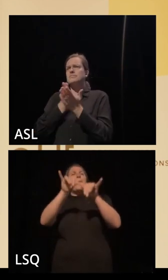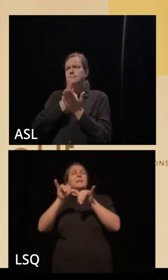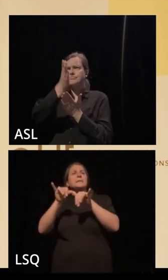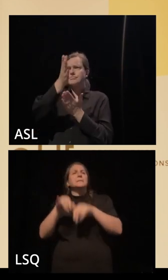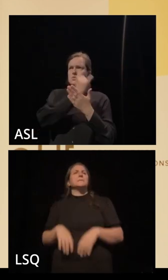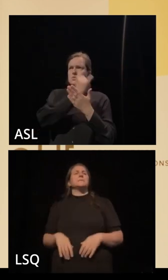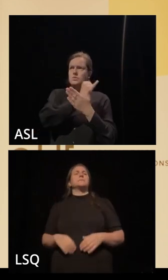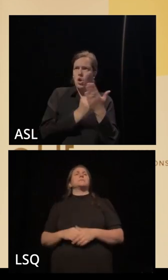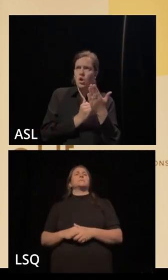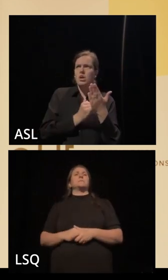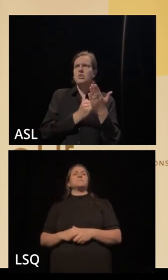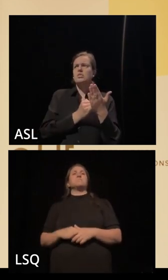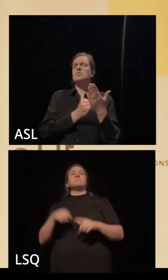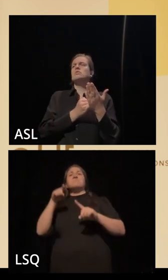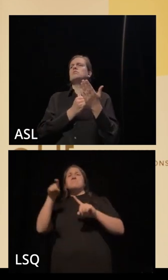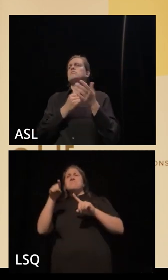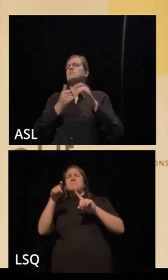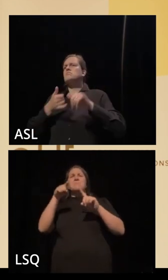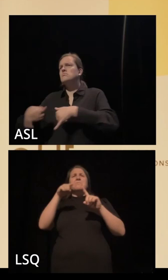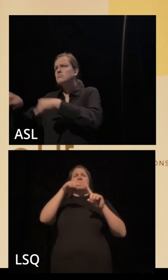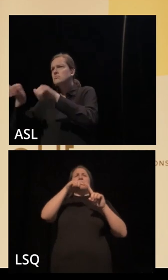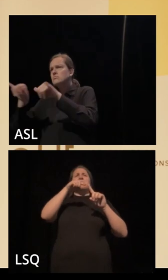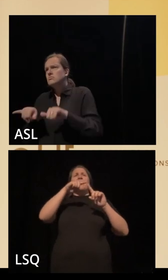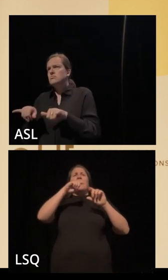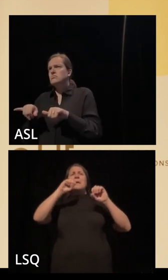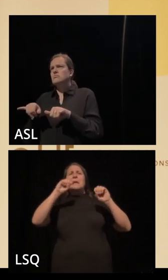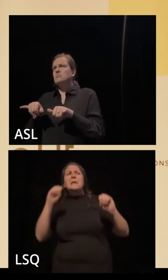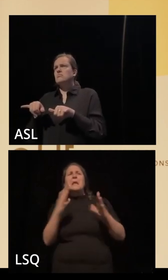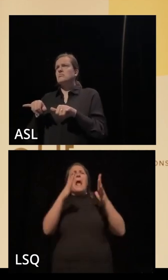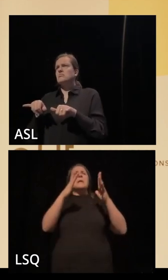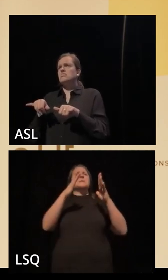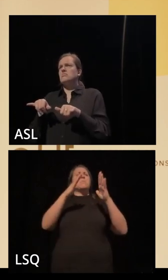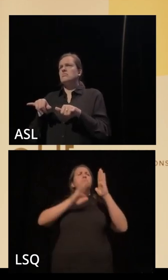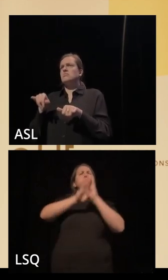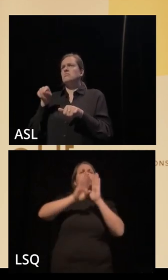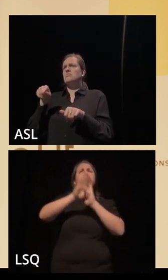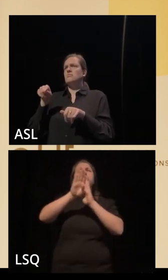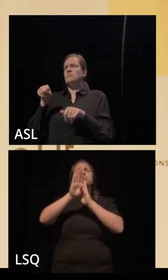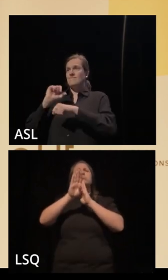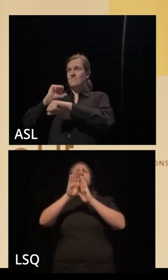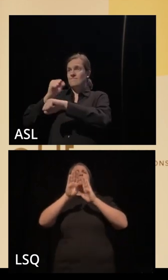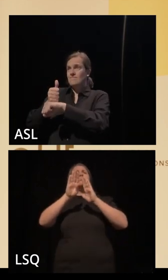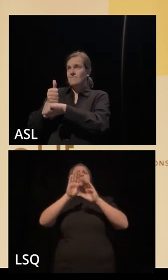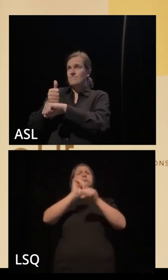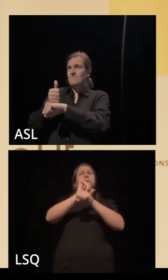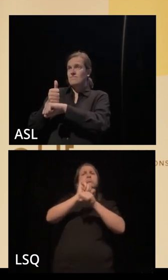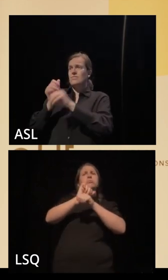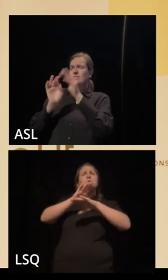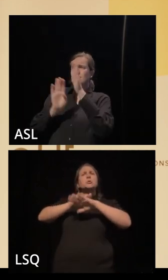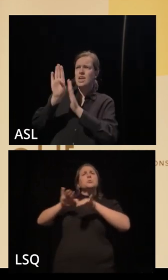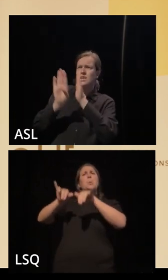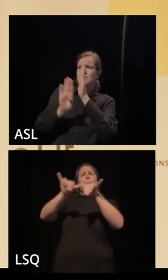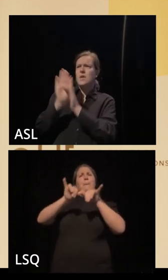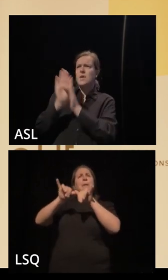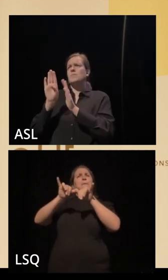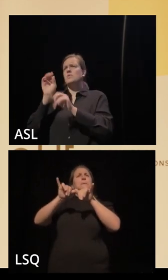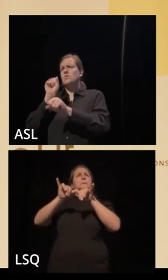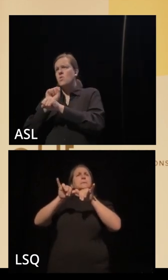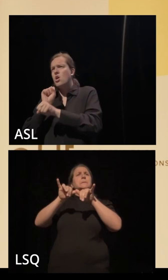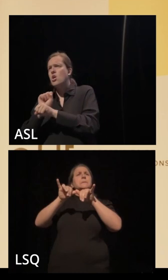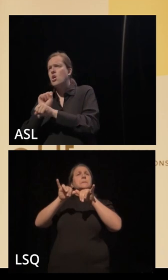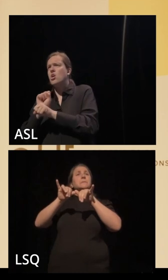pôle art, ville et territoire produit des créations in situ et développe des métiers dits de l'urbanisme culturel en France